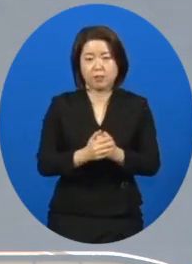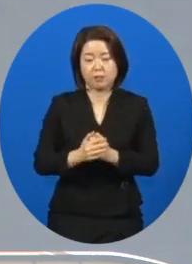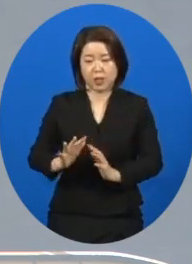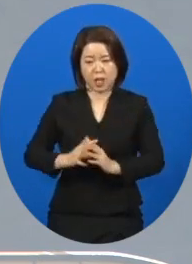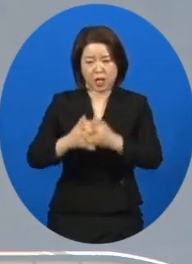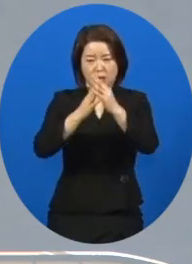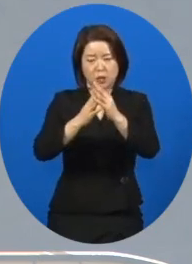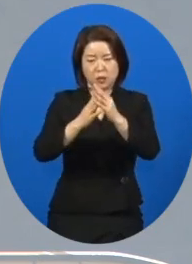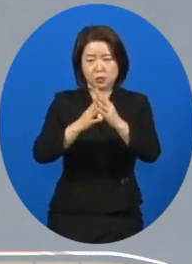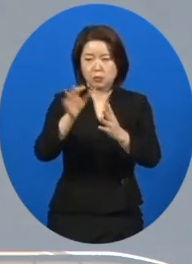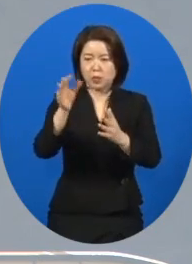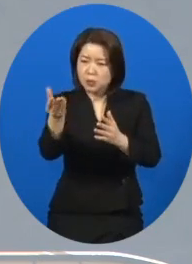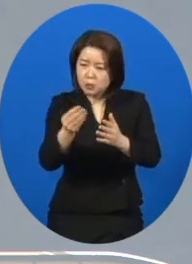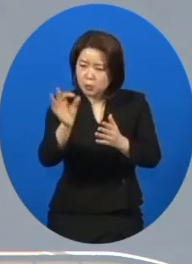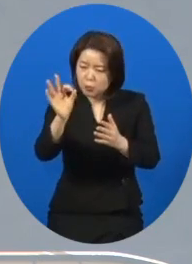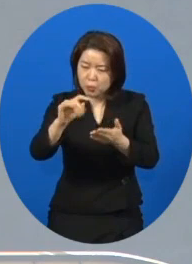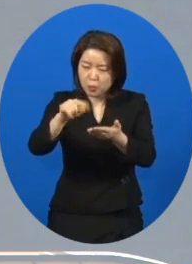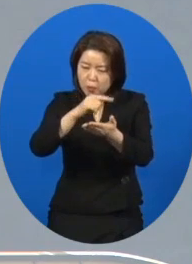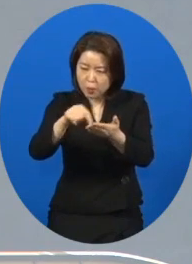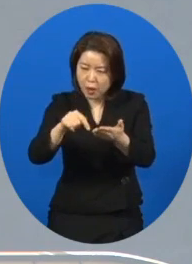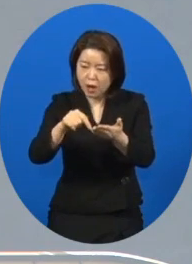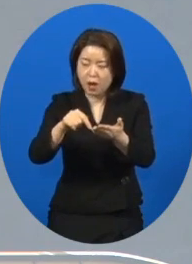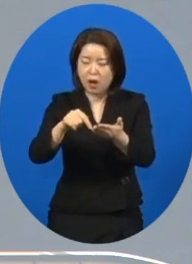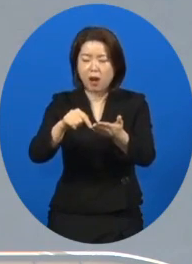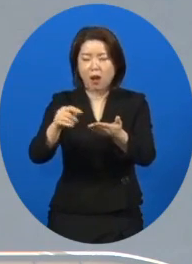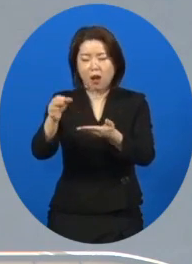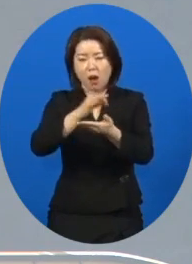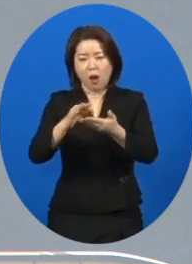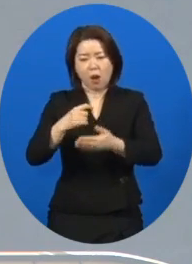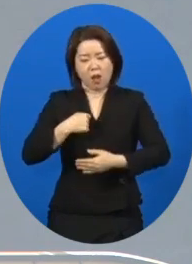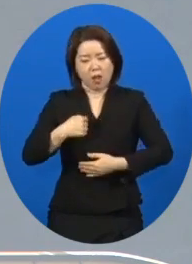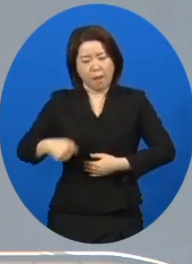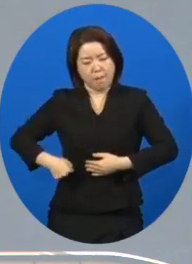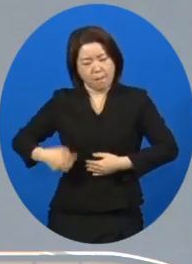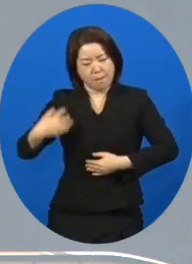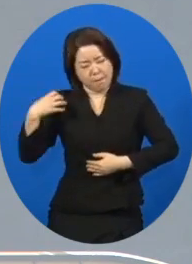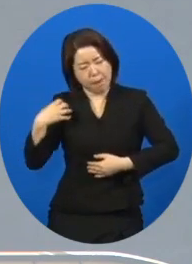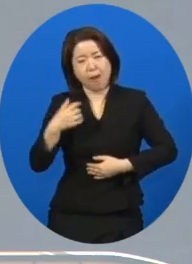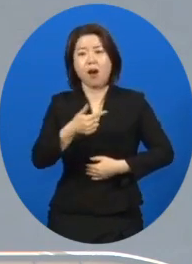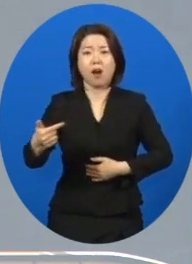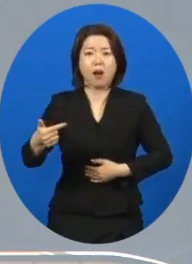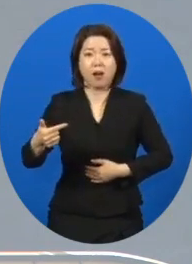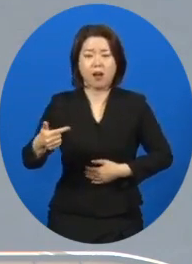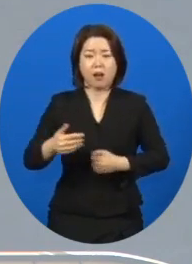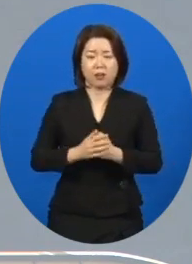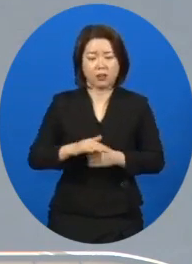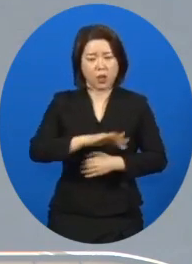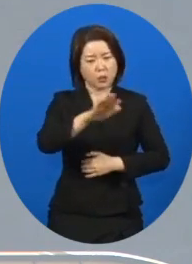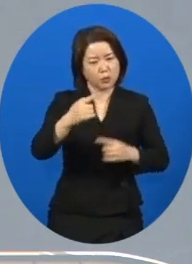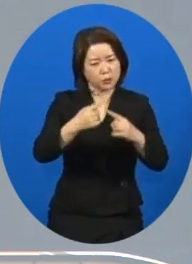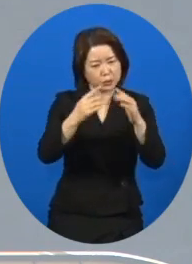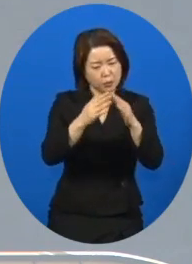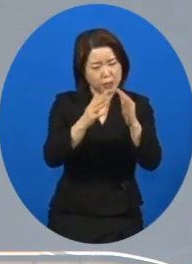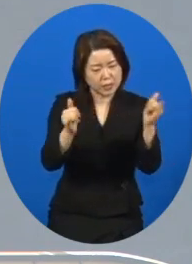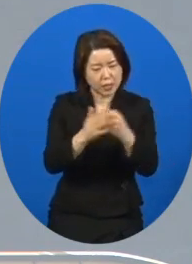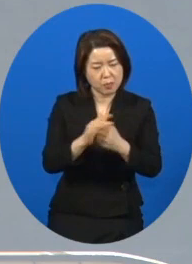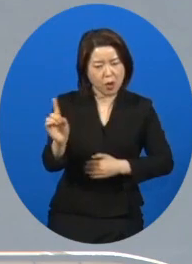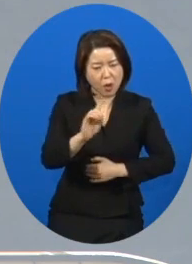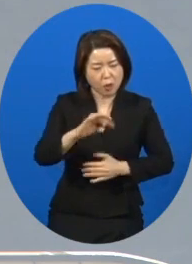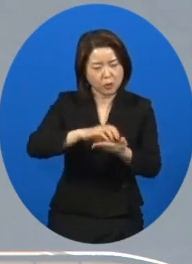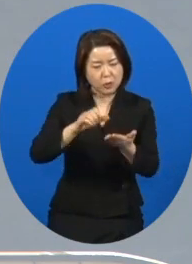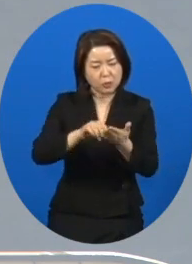건축비 상환을 위한 헌금이 제 마음속에 참 걱정이 되더라고요. 우리 교우들이 어느 정도 이